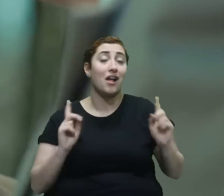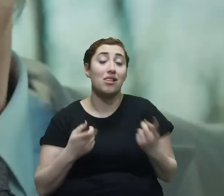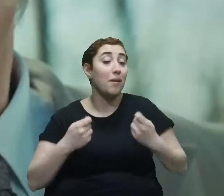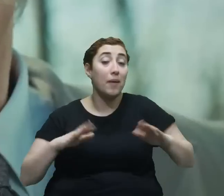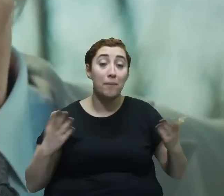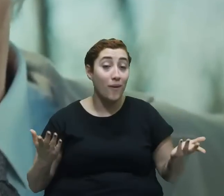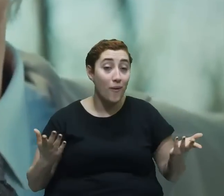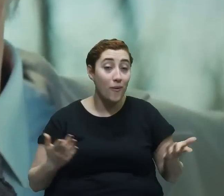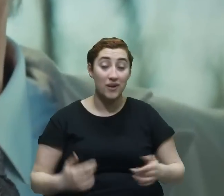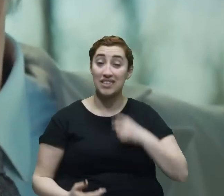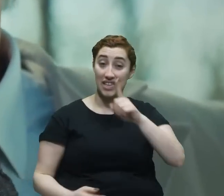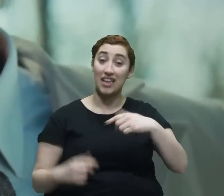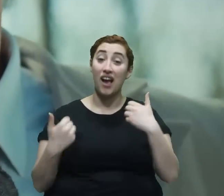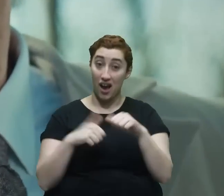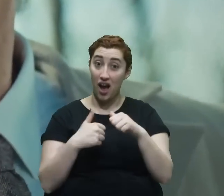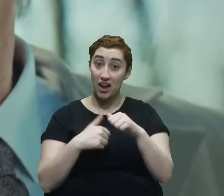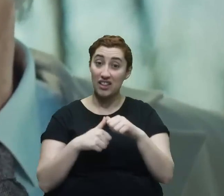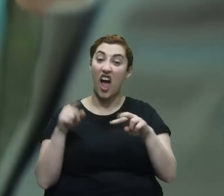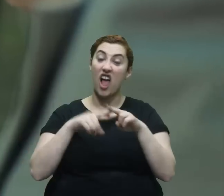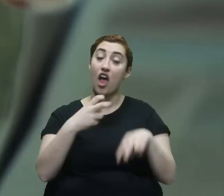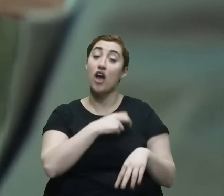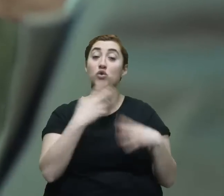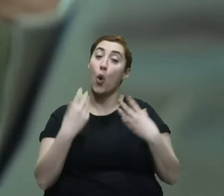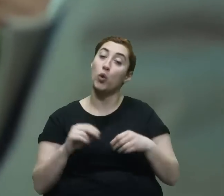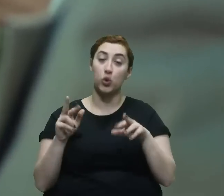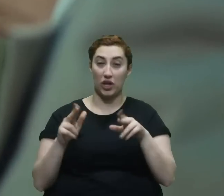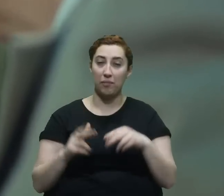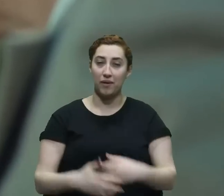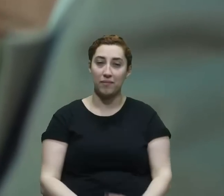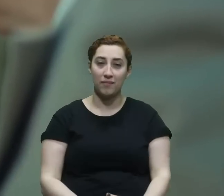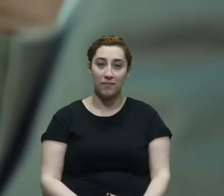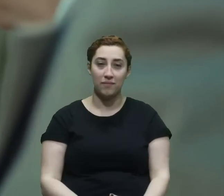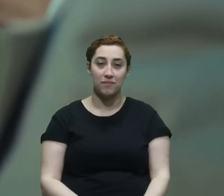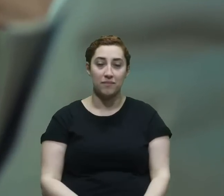Yapamıyor. Senin karının Ali'ye aşık olduğu gibi.